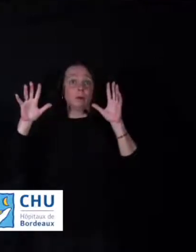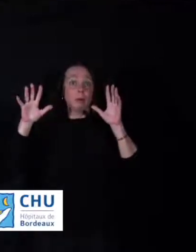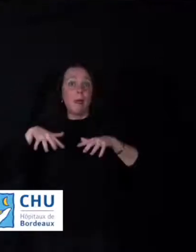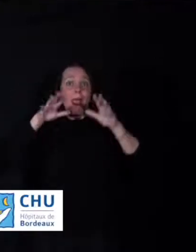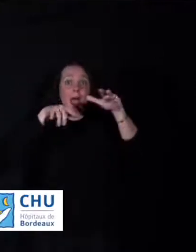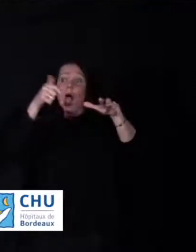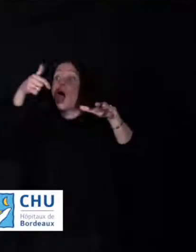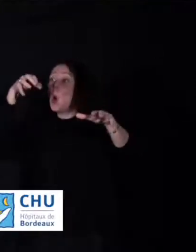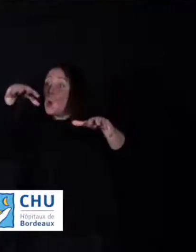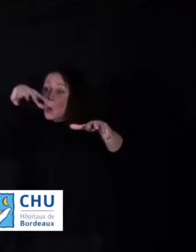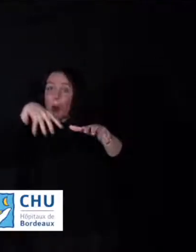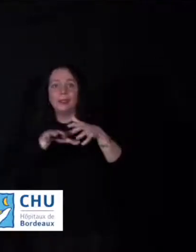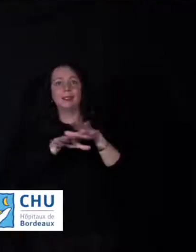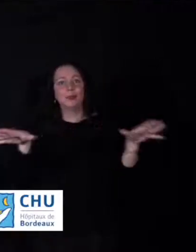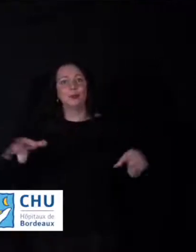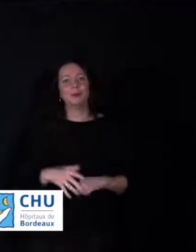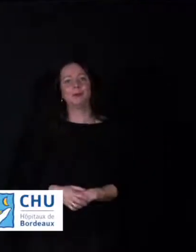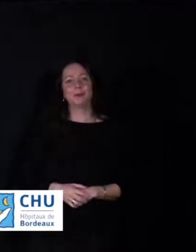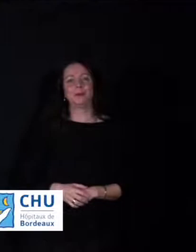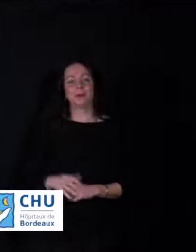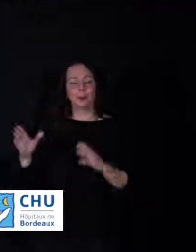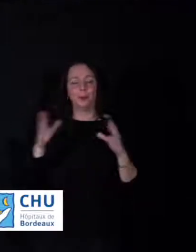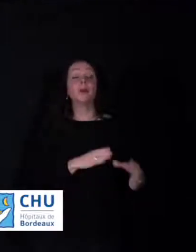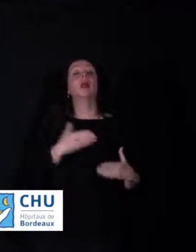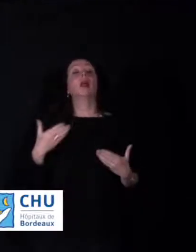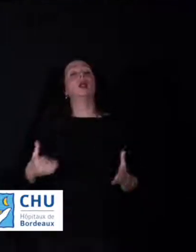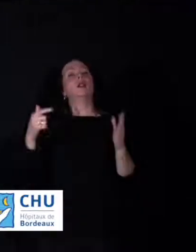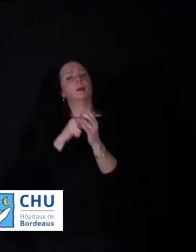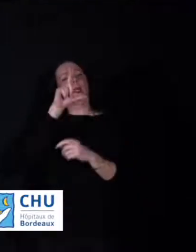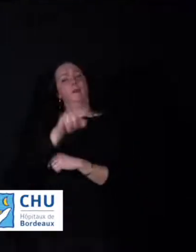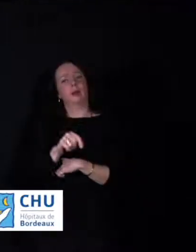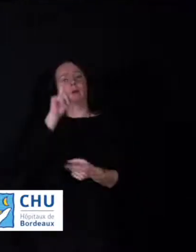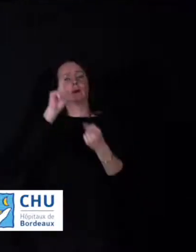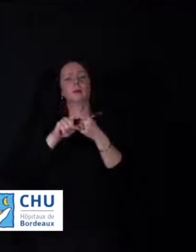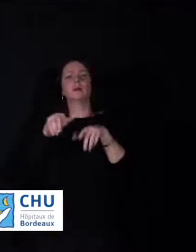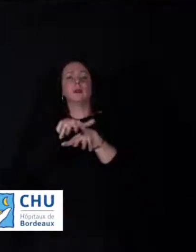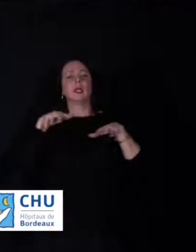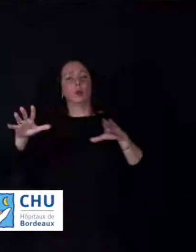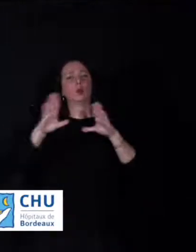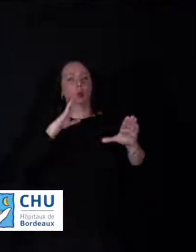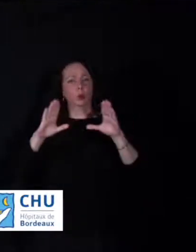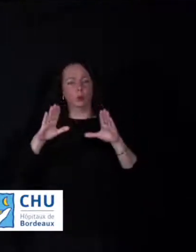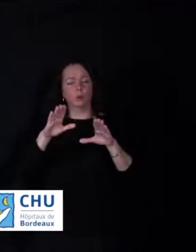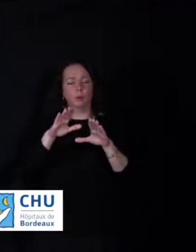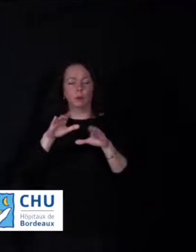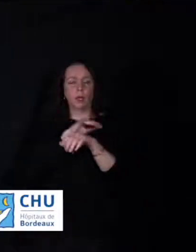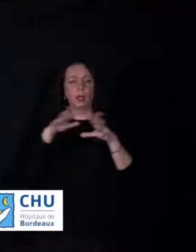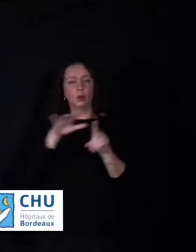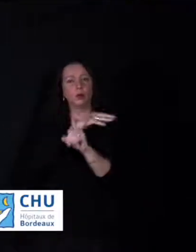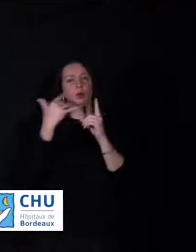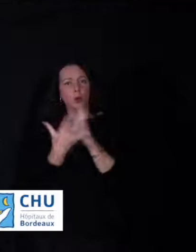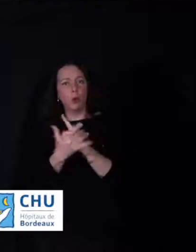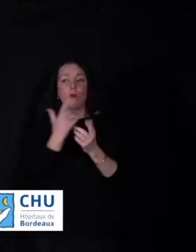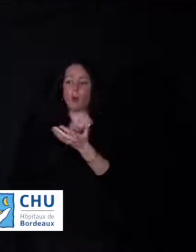Alors en 2020, le rôle des réseaux sociaux a-t-il une importance dans la diffusion des messages ? Bien évidemment